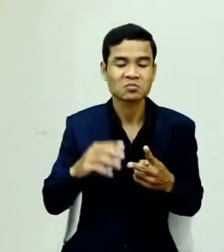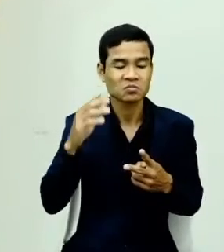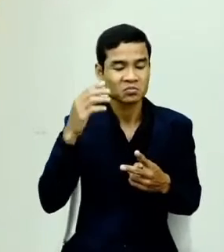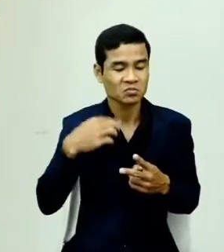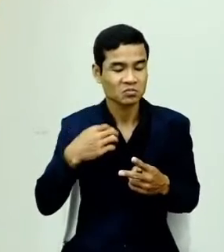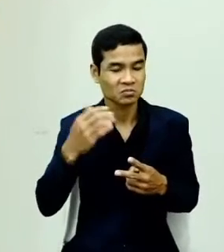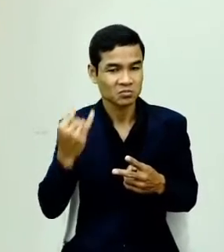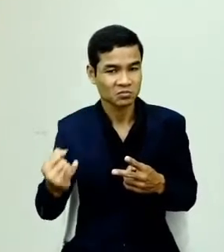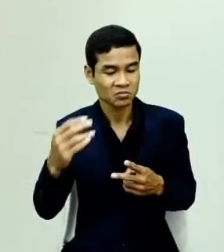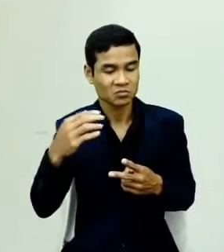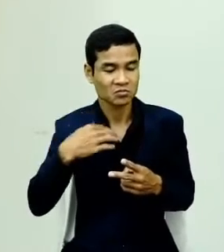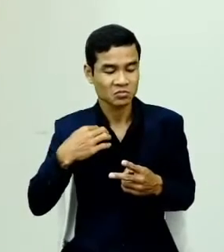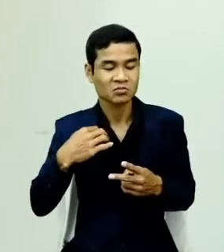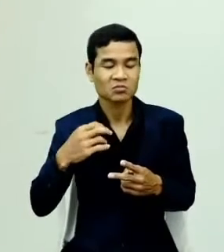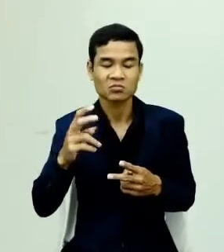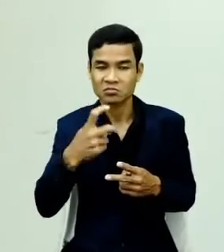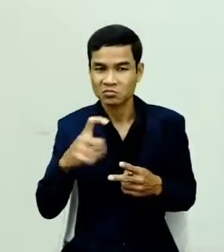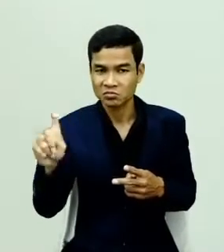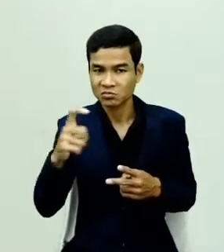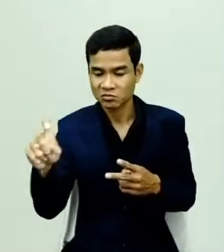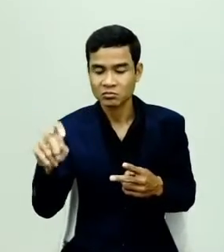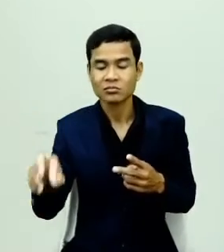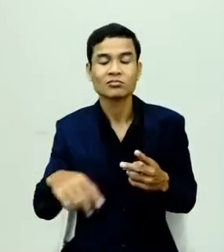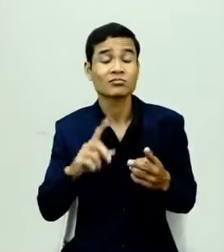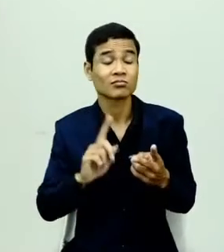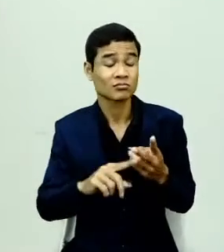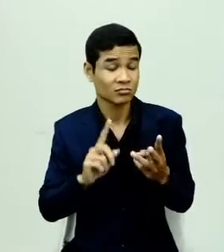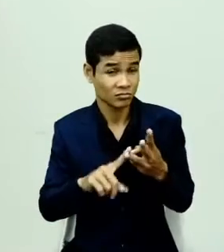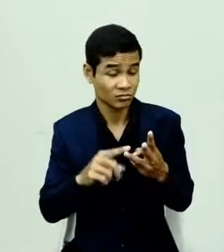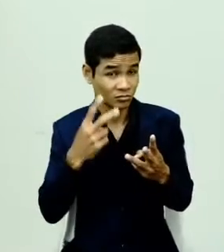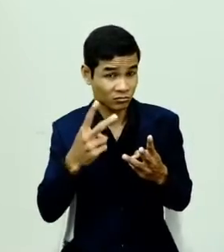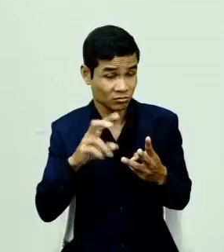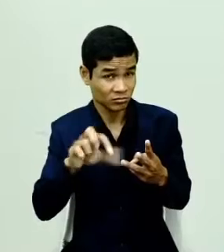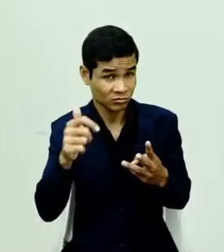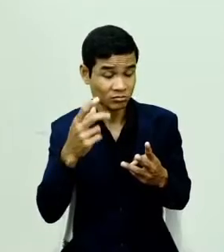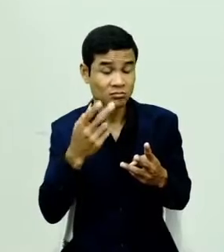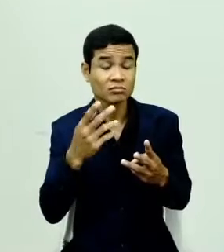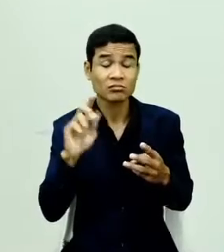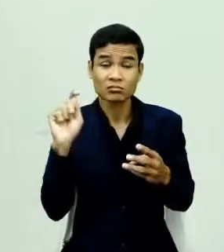ខៀវនេះណាកូនណាចាហើយឃើញមានអីទៀតកូន